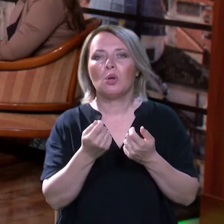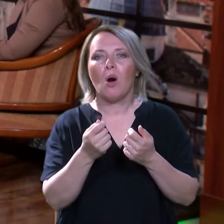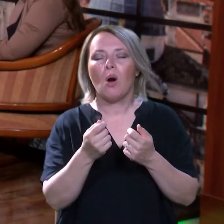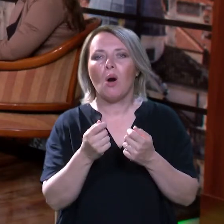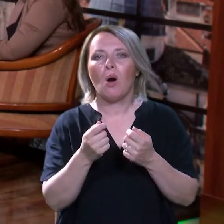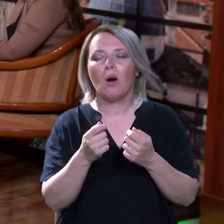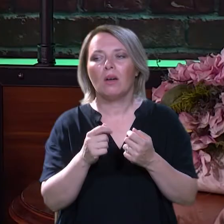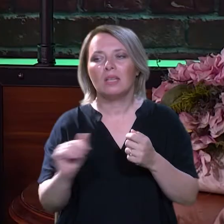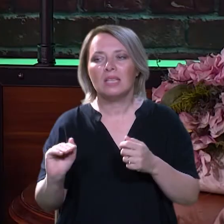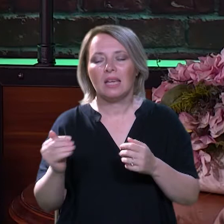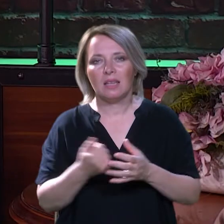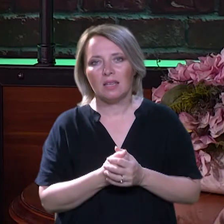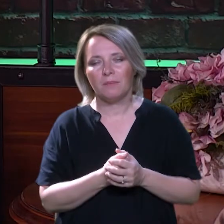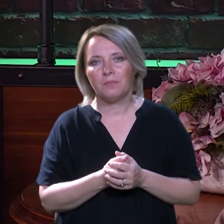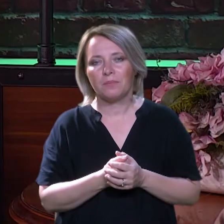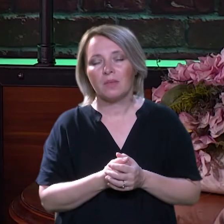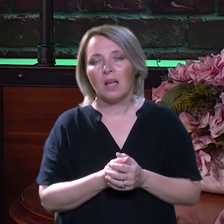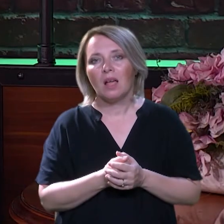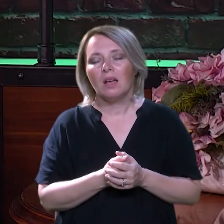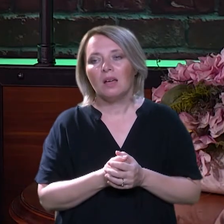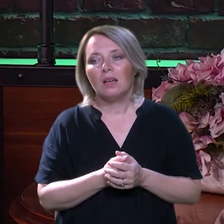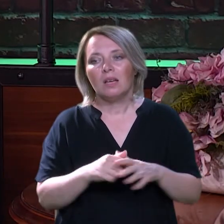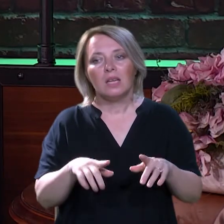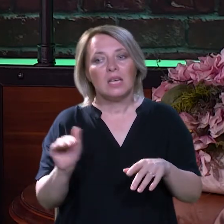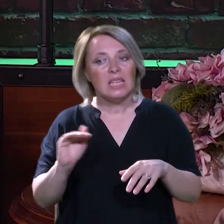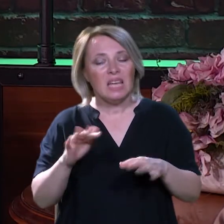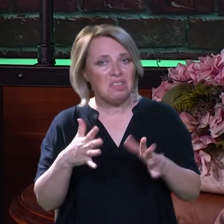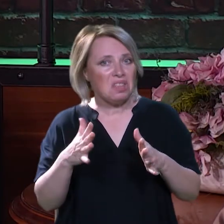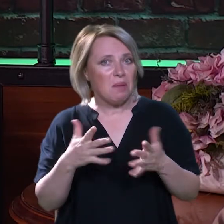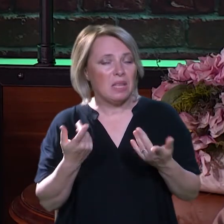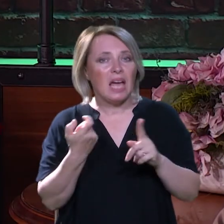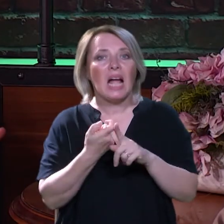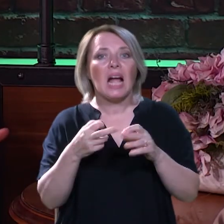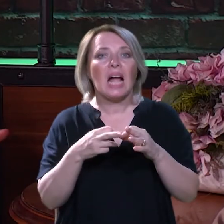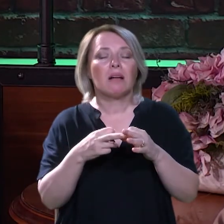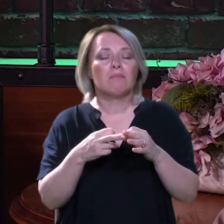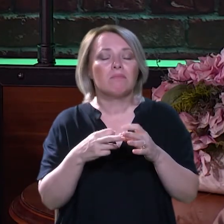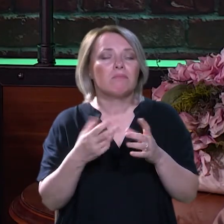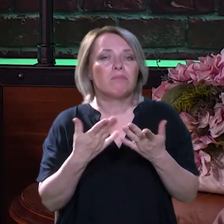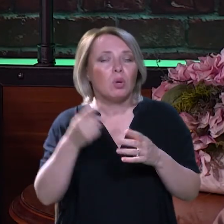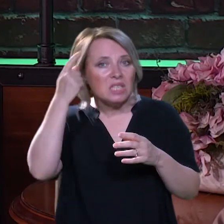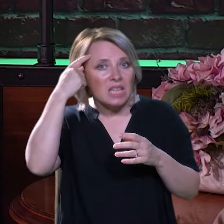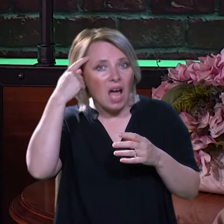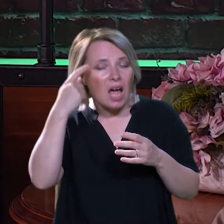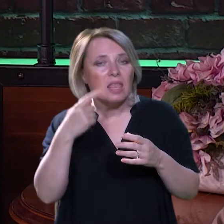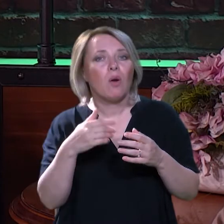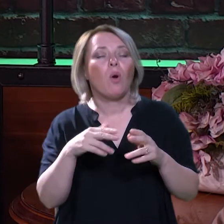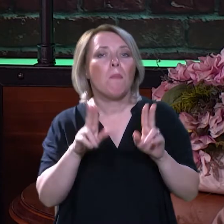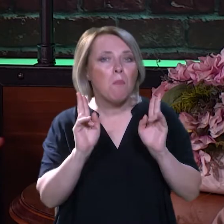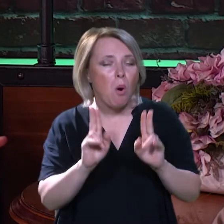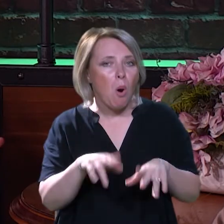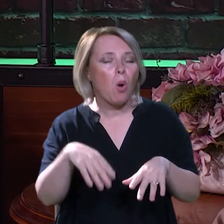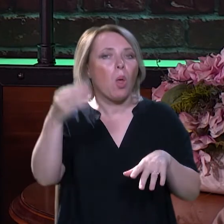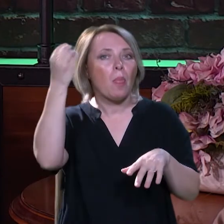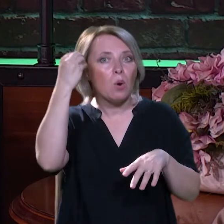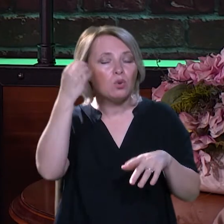frustracije prilikom rješavanja tog domaćeg rada i tako danas, sutra i tako. I onda dijete nema taj kapacitet koji je moglo steći u toj frustraciji.